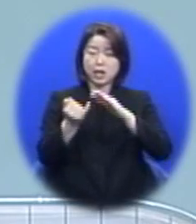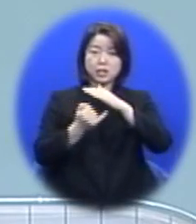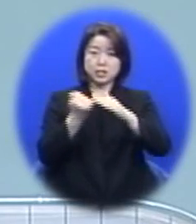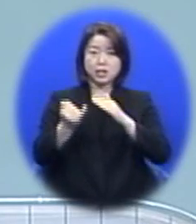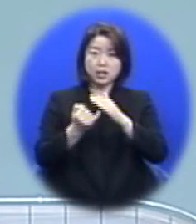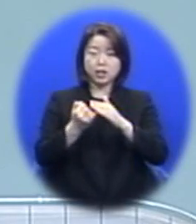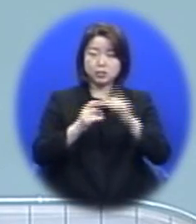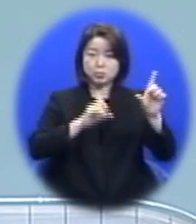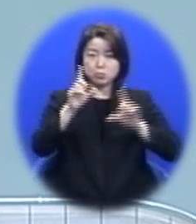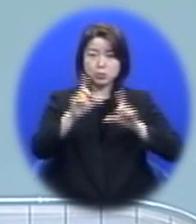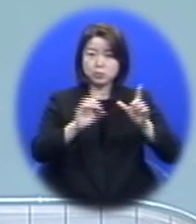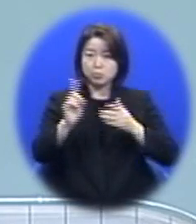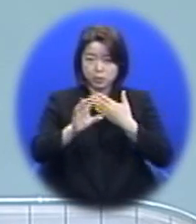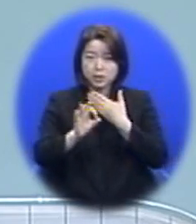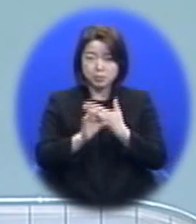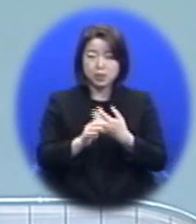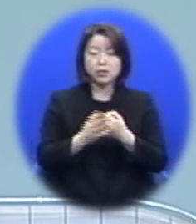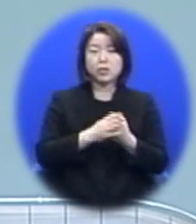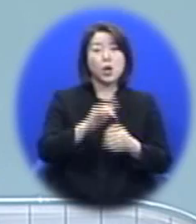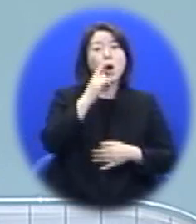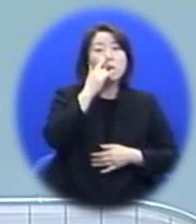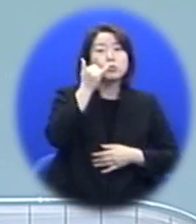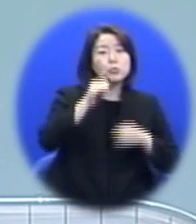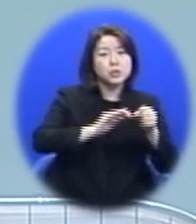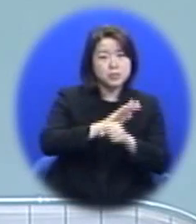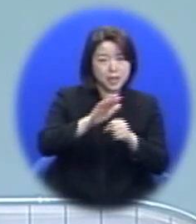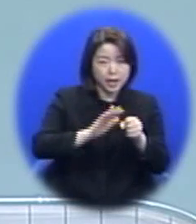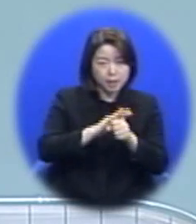겁니다. 부모님을 사랑합니다.